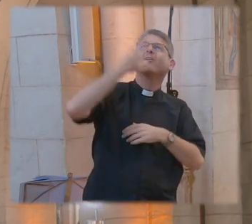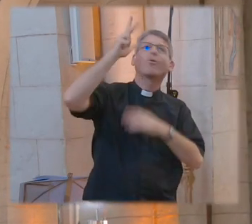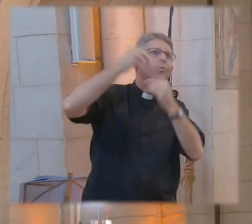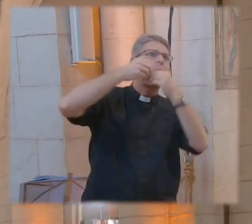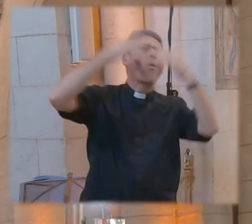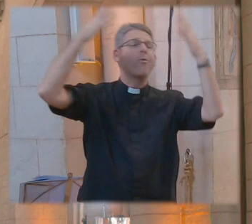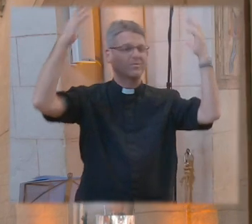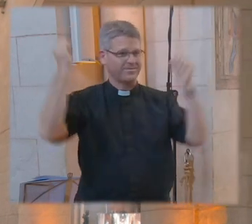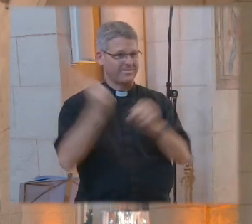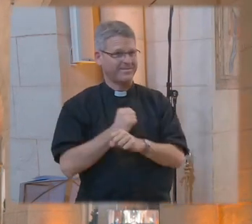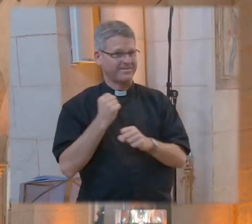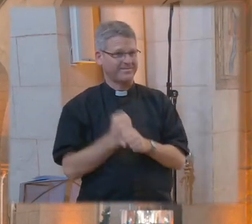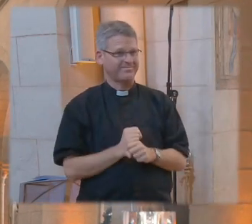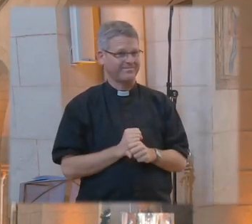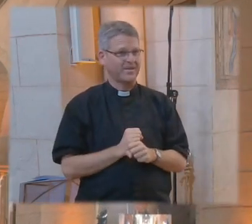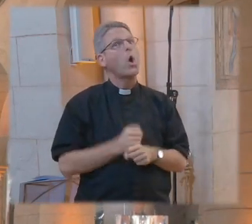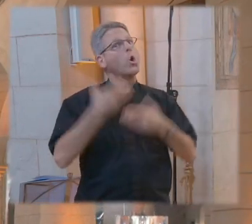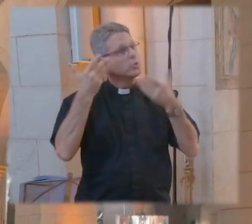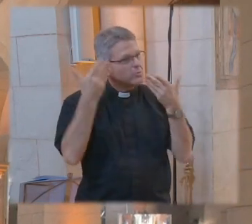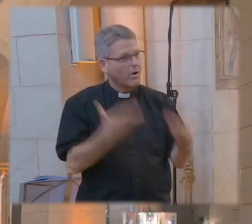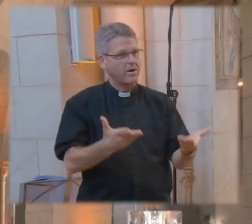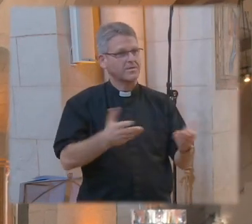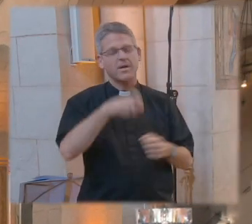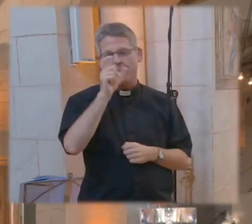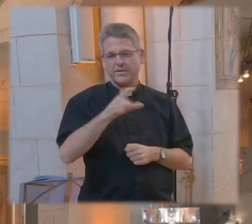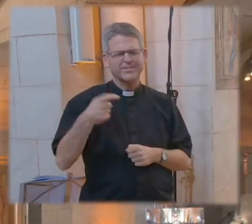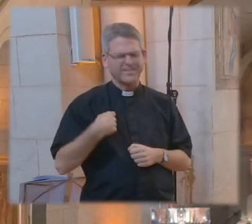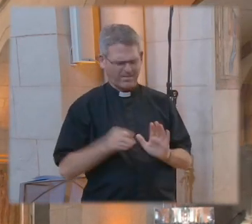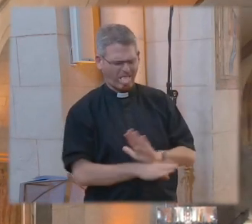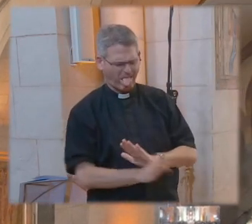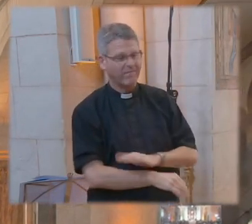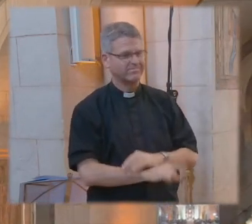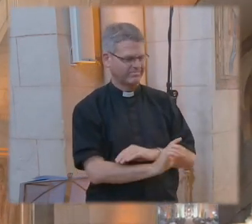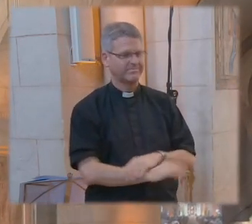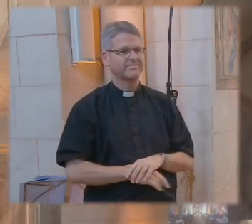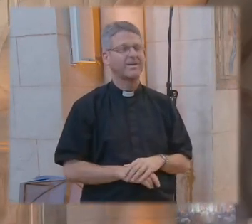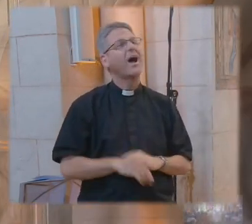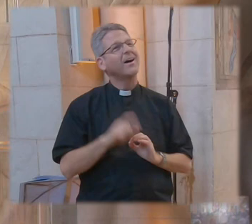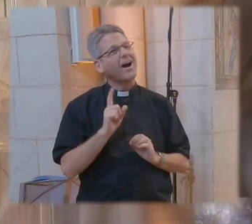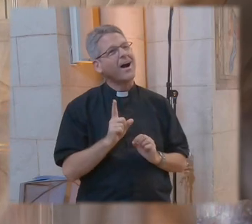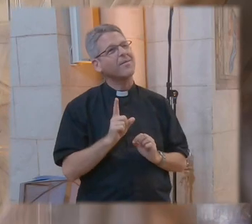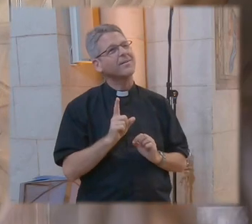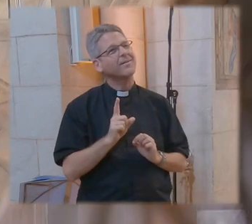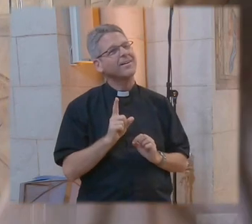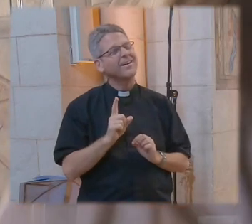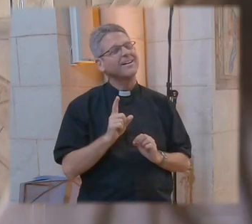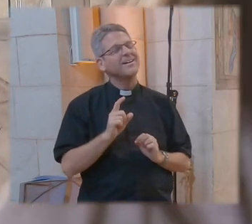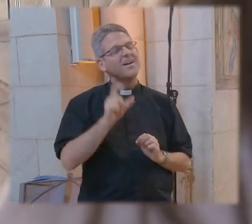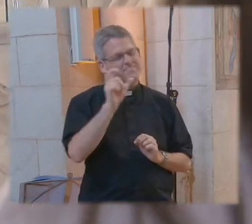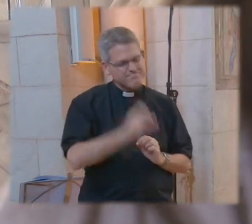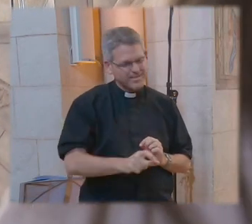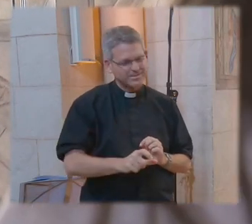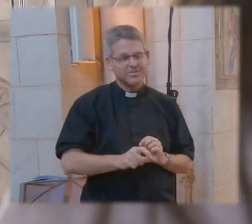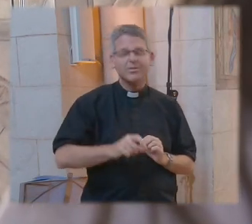das geschieht, dort wird der Mensch gerade nicht klein gemacht, sondern erhält Anteil an